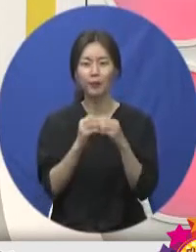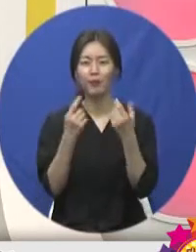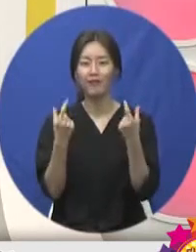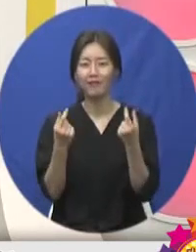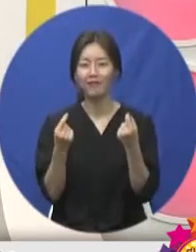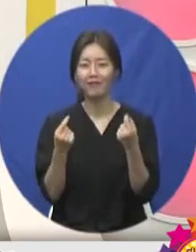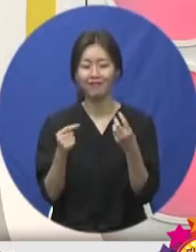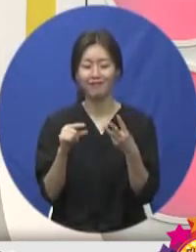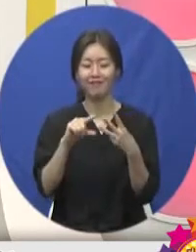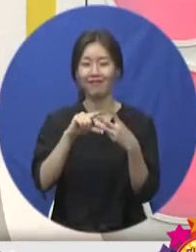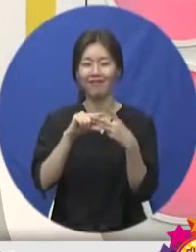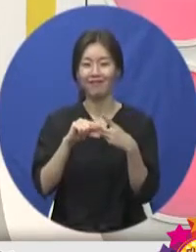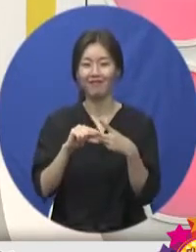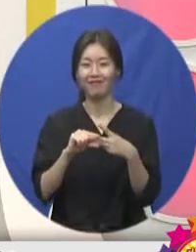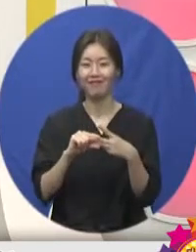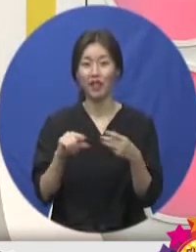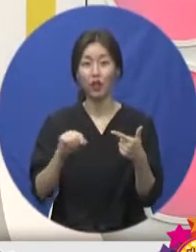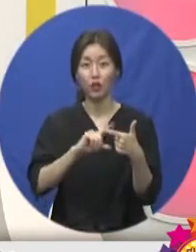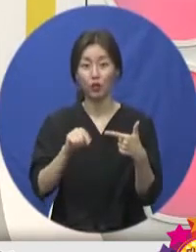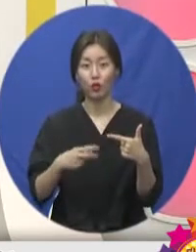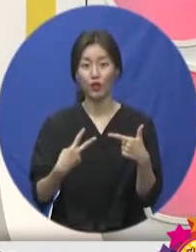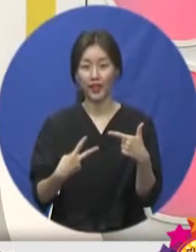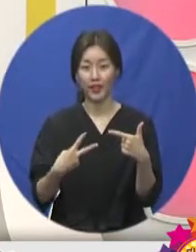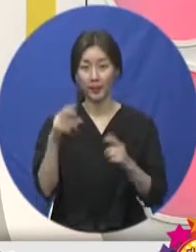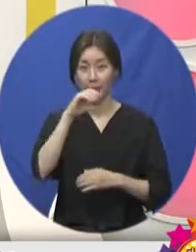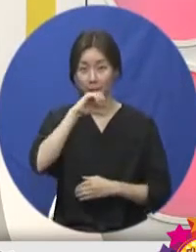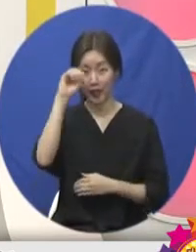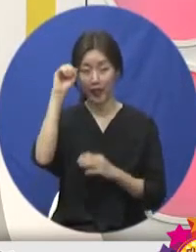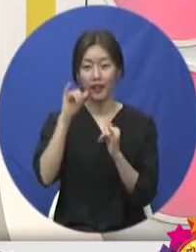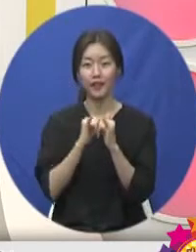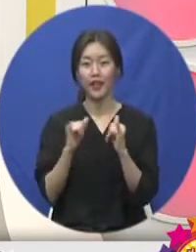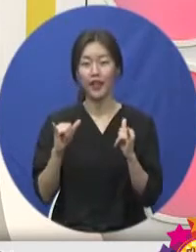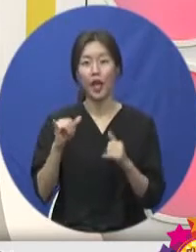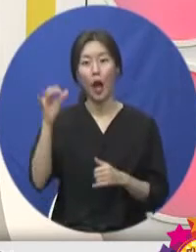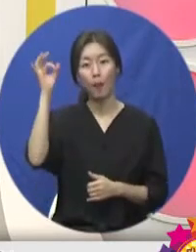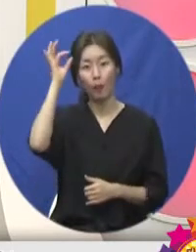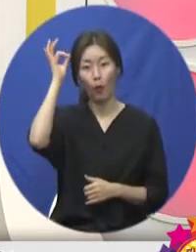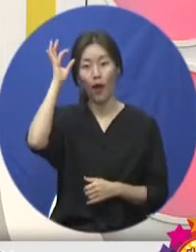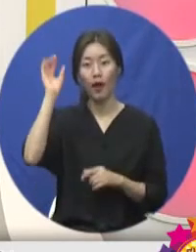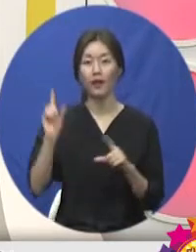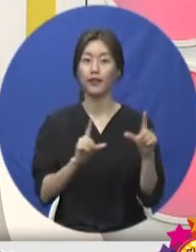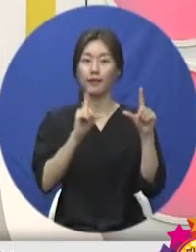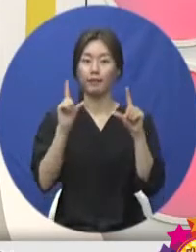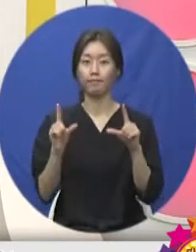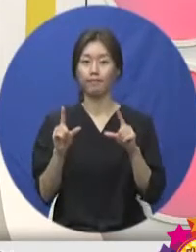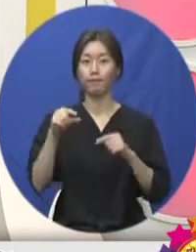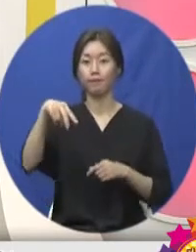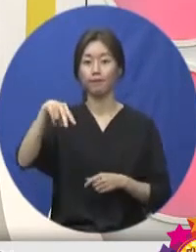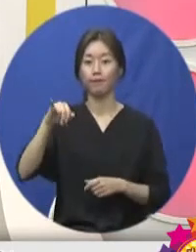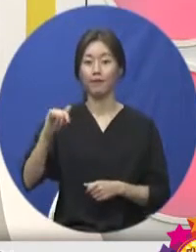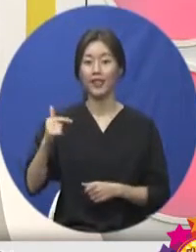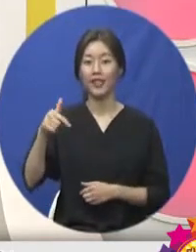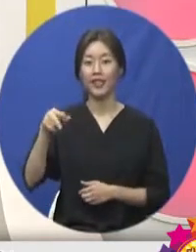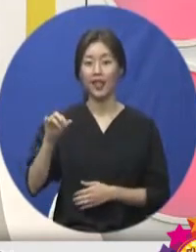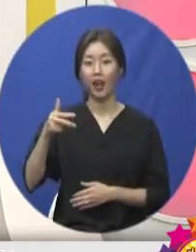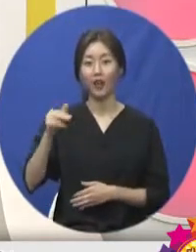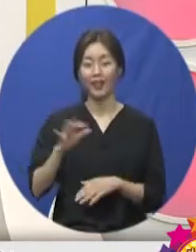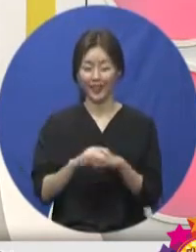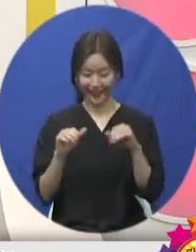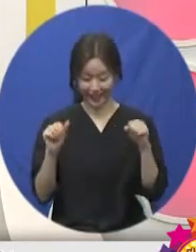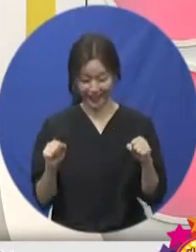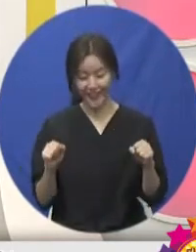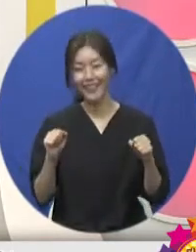예, 네, 이분은 성만 틀려. 6월 2일 날 장원하신 네. 포항시에 사시는 신경자 어머님이시다.